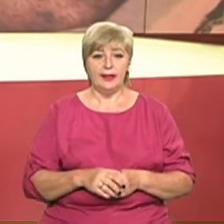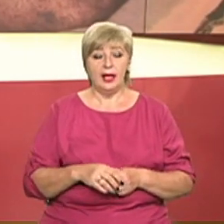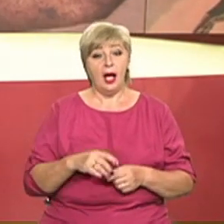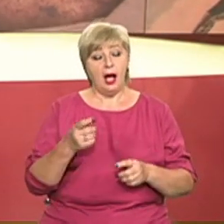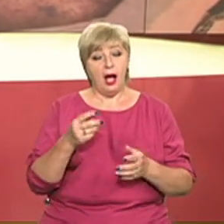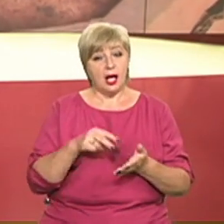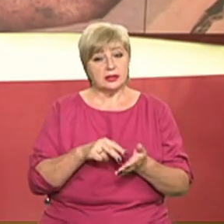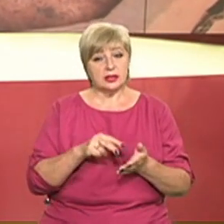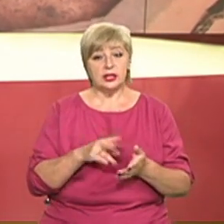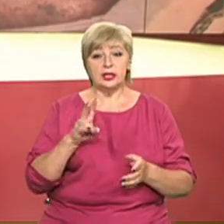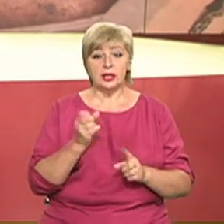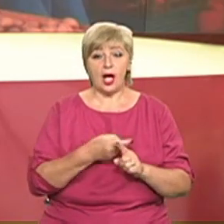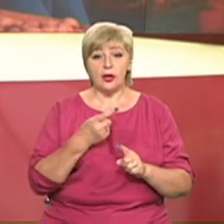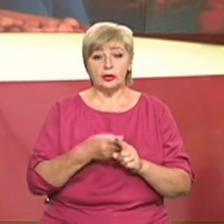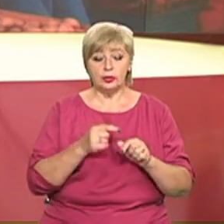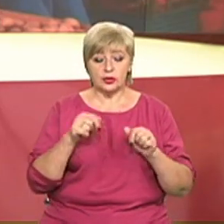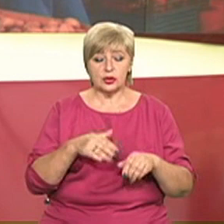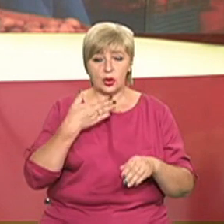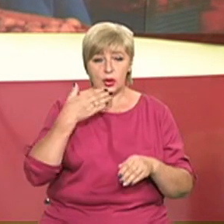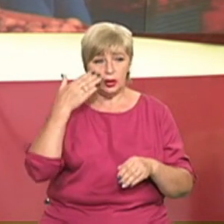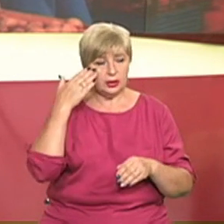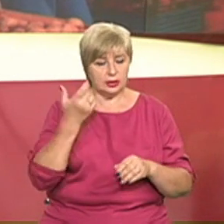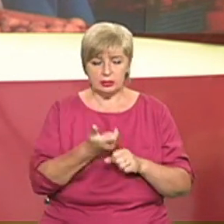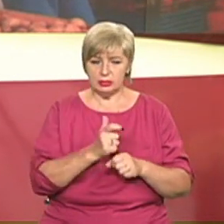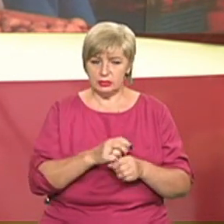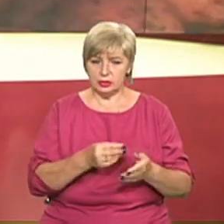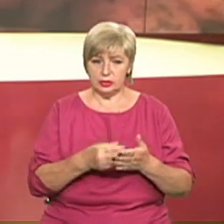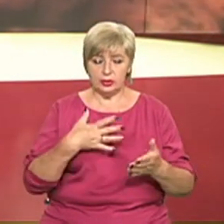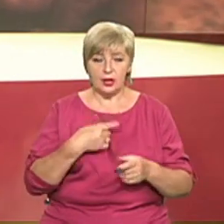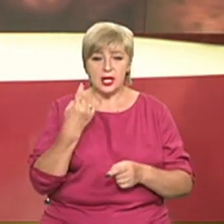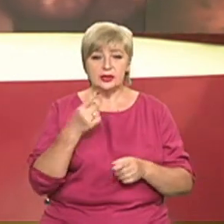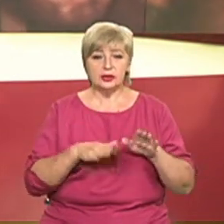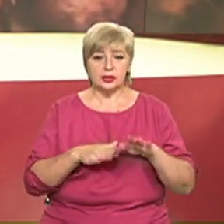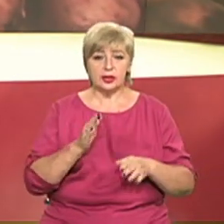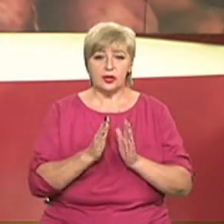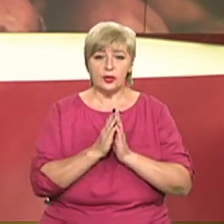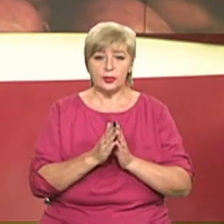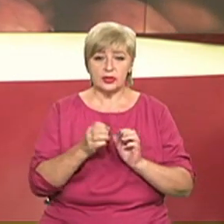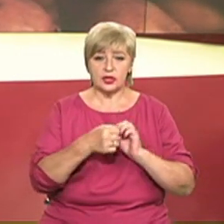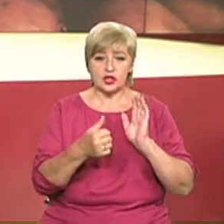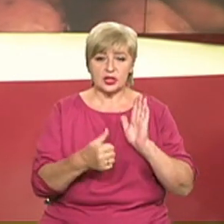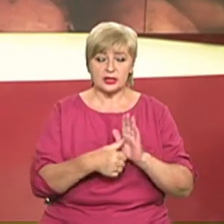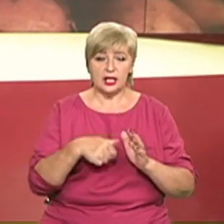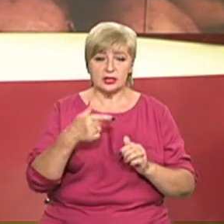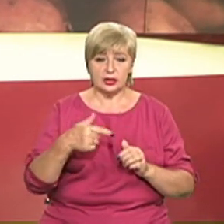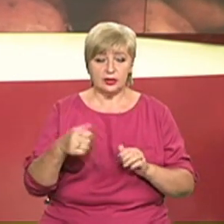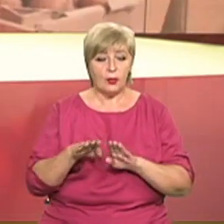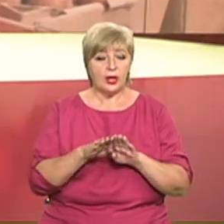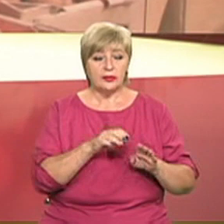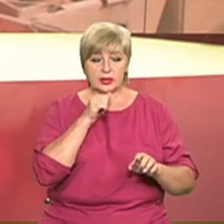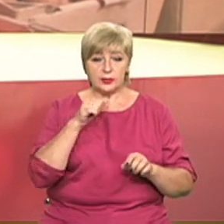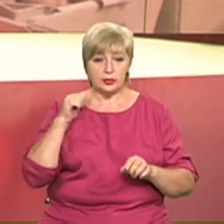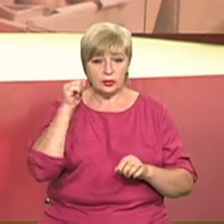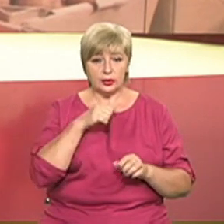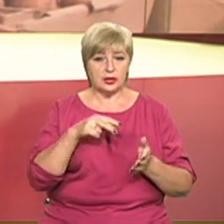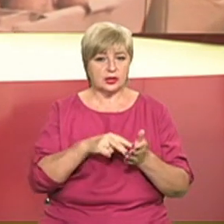А ціни на картоплю цього літа кусаються. За кілограм просять 16 гривень. У порівнянні з минулим роком вартість